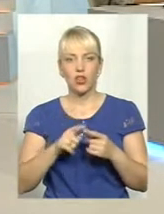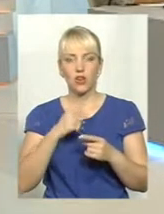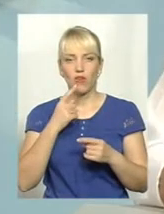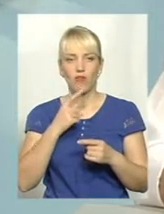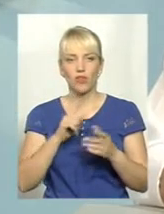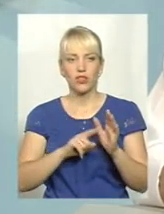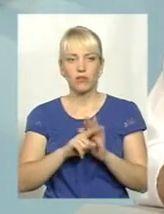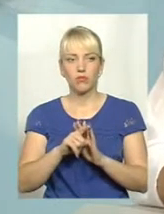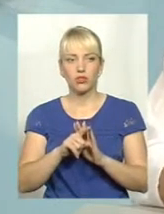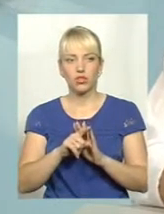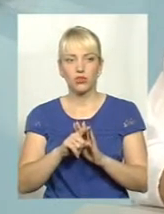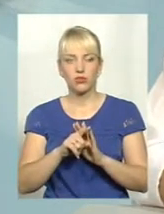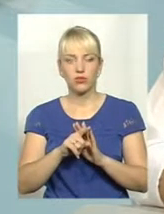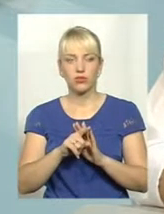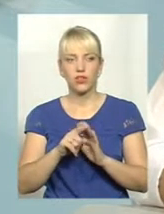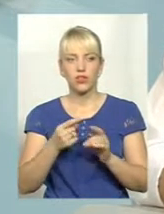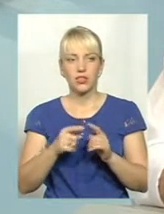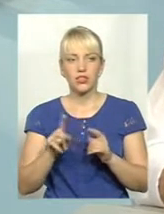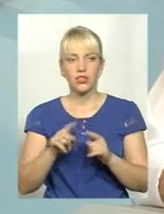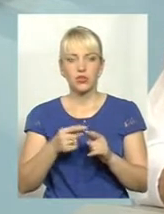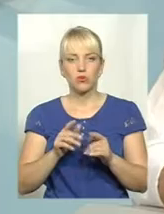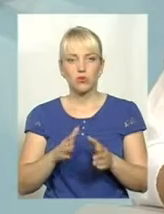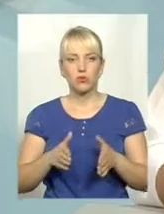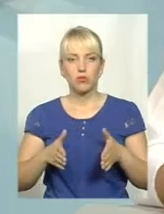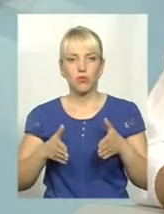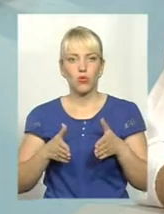процесу розробки. Я не знаю, чи на попередніх етапах вони були у